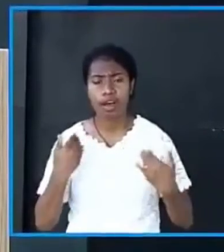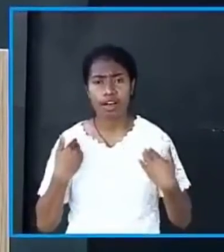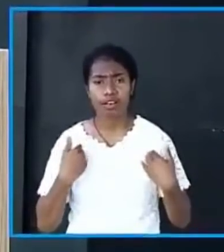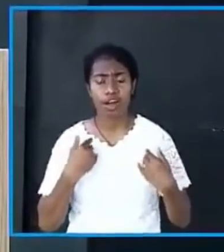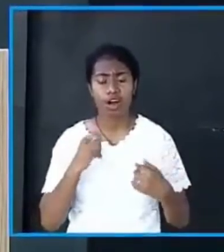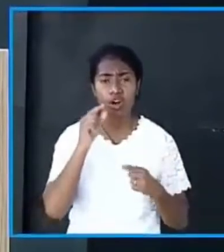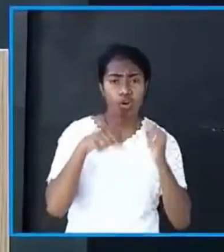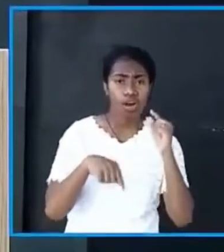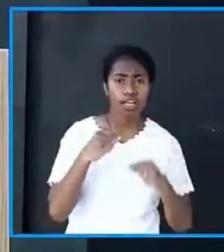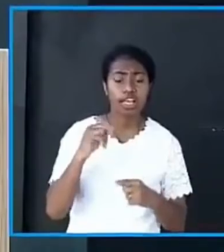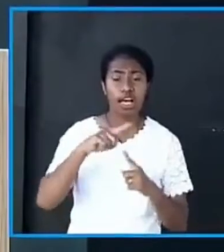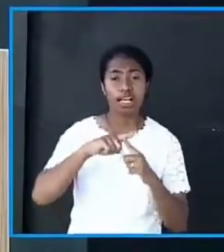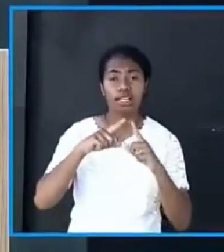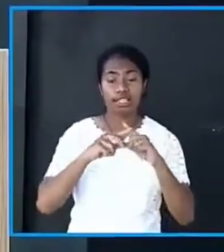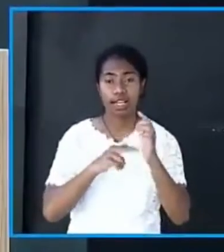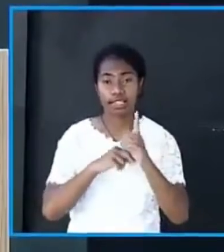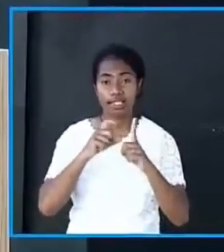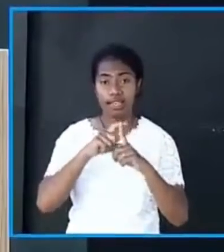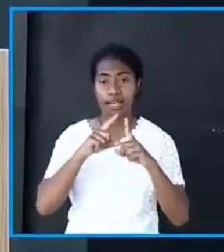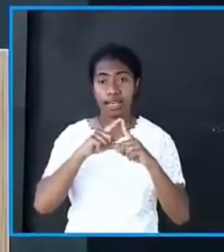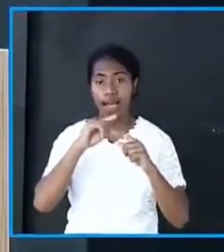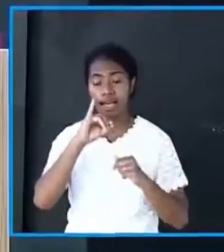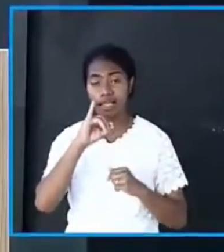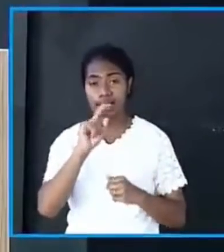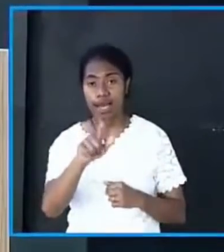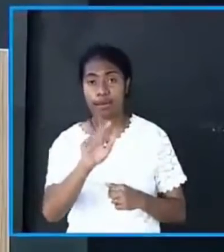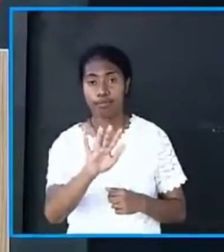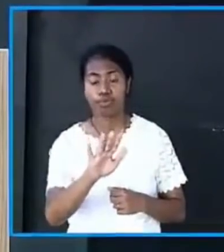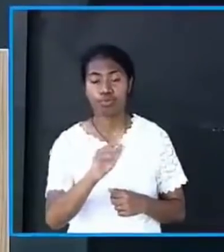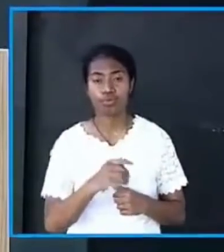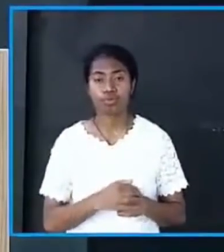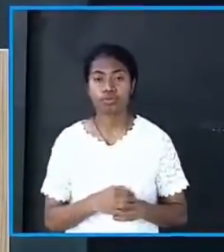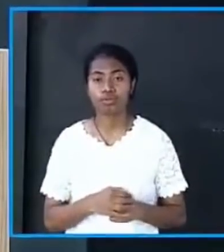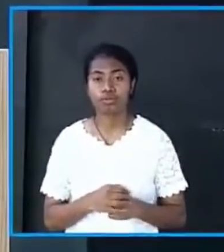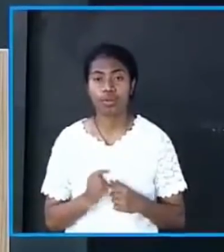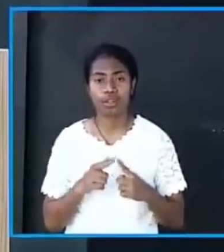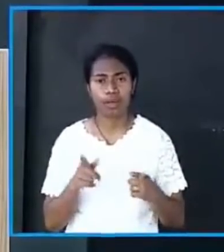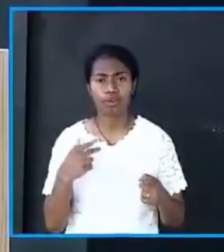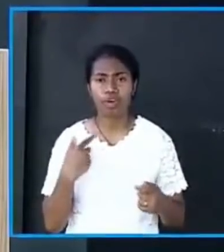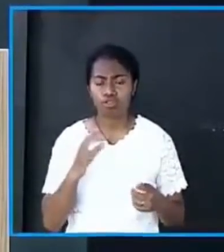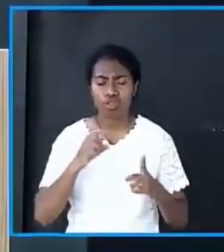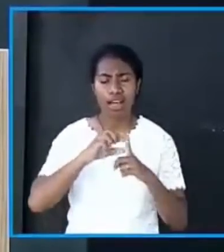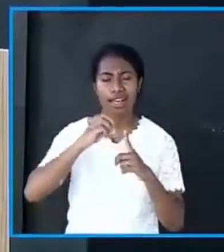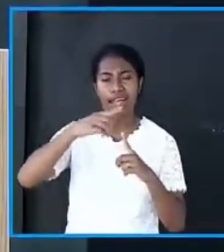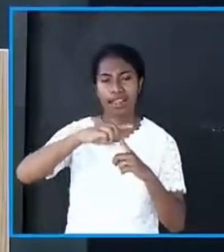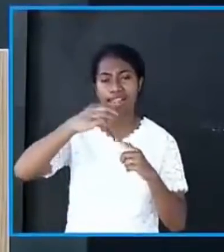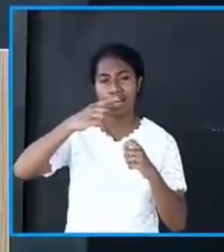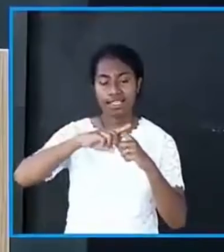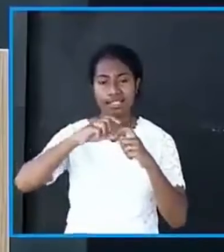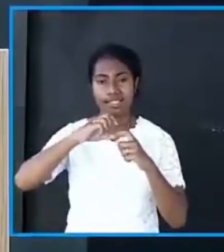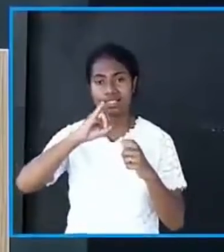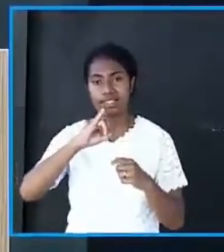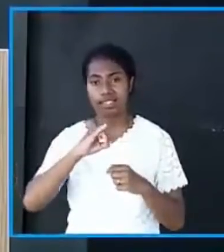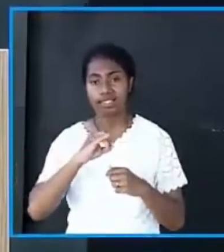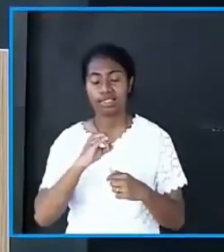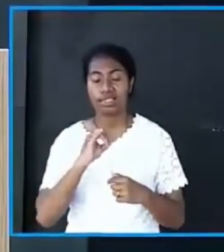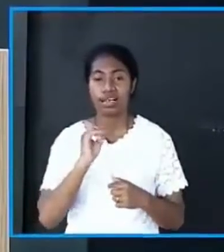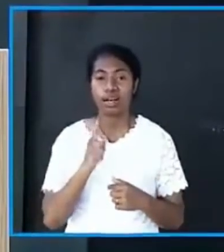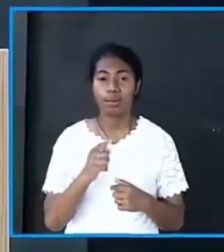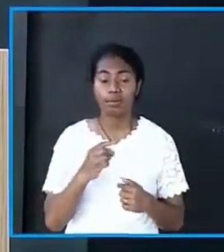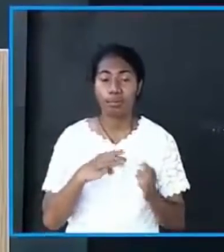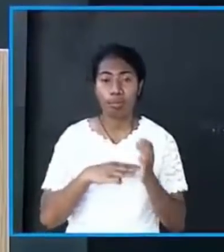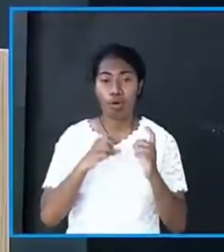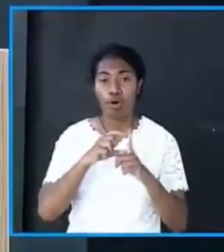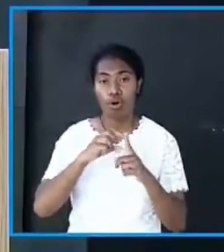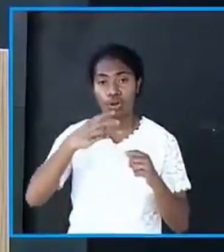kamu walaupun kita mendaki atau ada foto surat like ternyata ada foto saudara cara dia sudah diteksi modelnya uh muka saudaranya hidung bagi